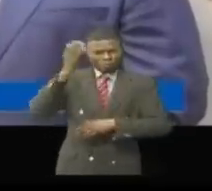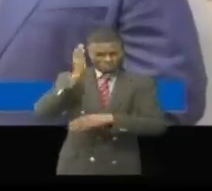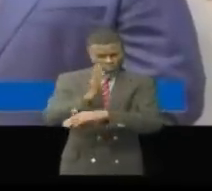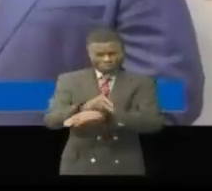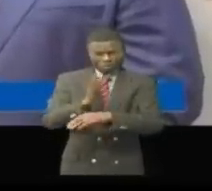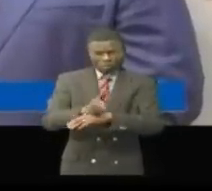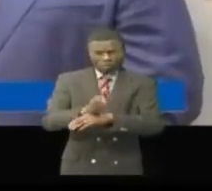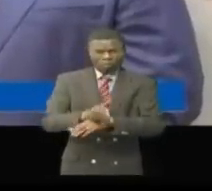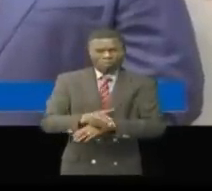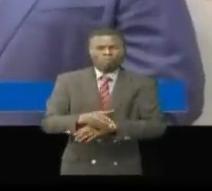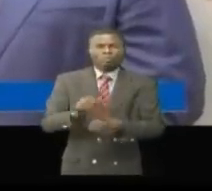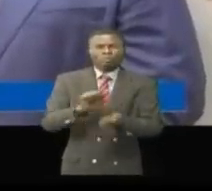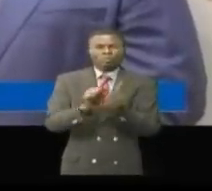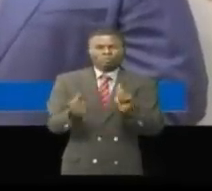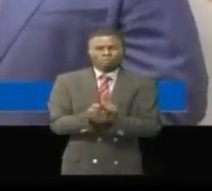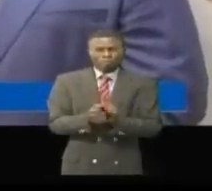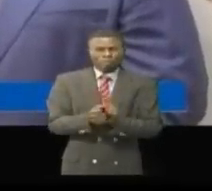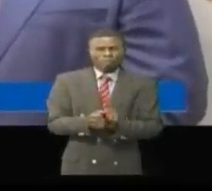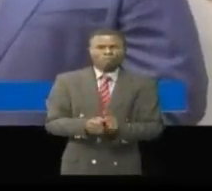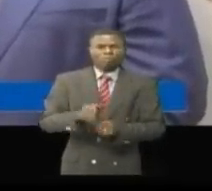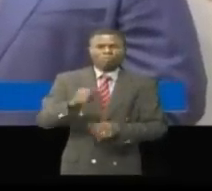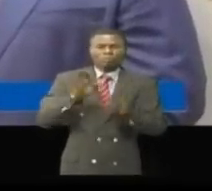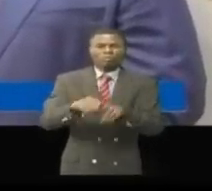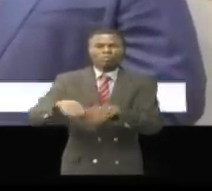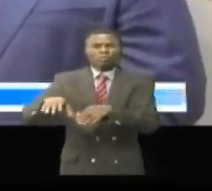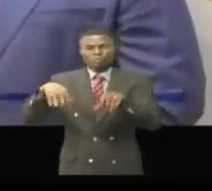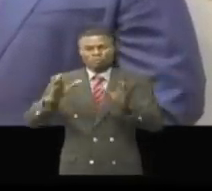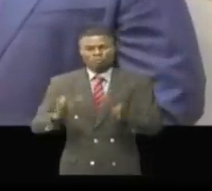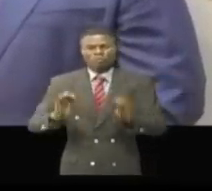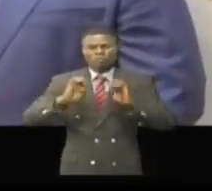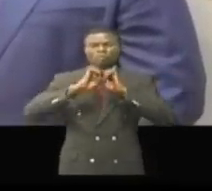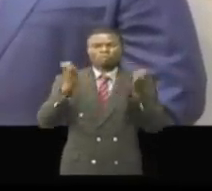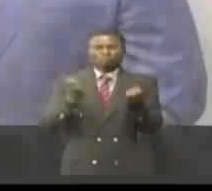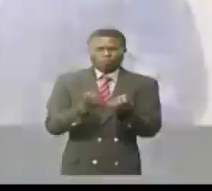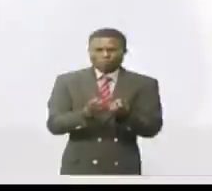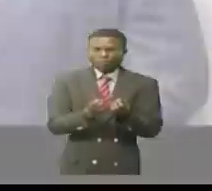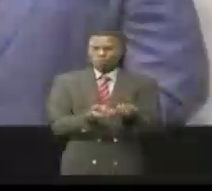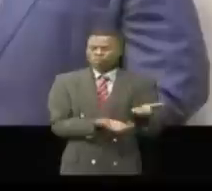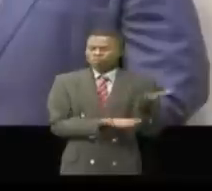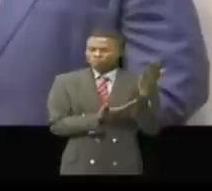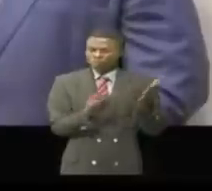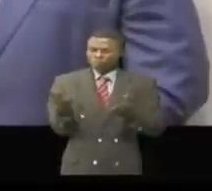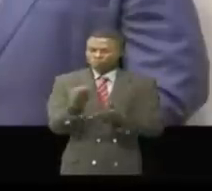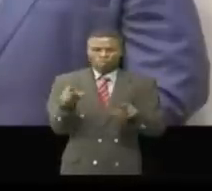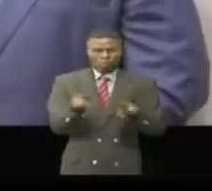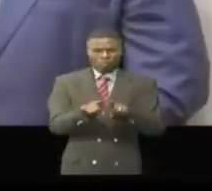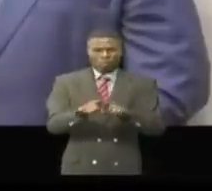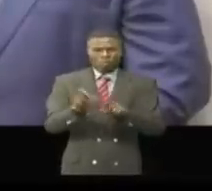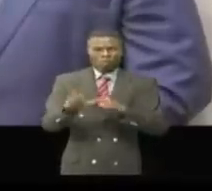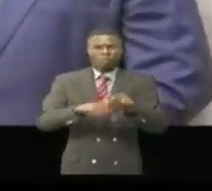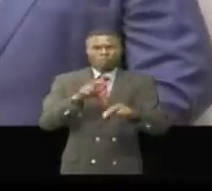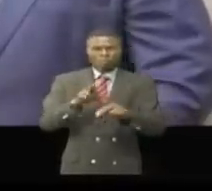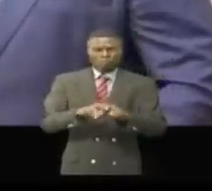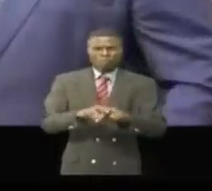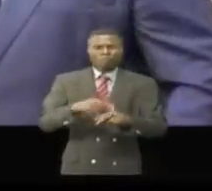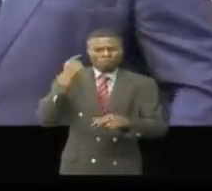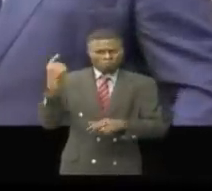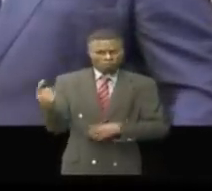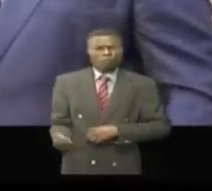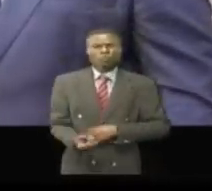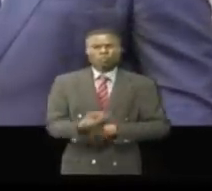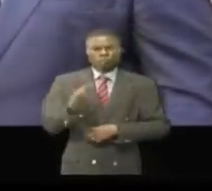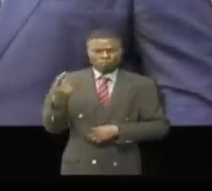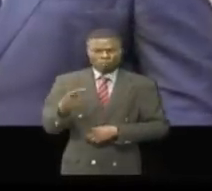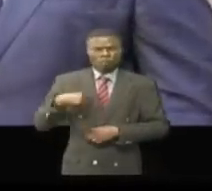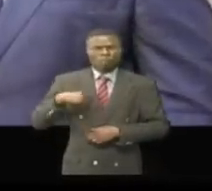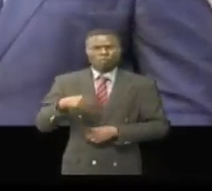maritimes congolaises et OGEFREM sont des entreprises sœurs. Il est tout à fait normal que de temps en temps,